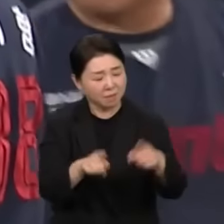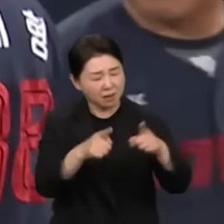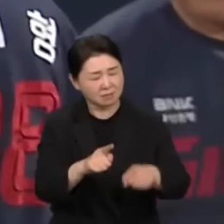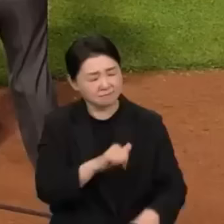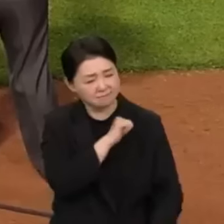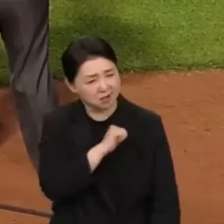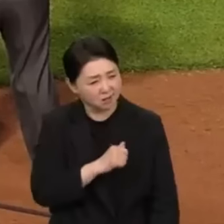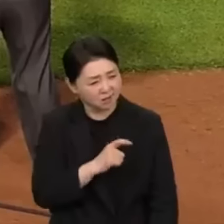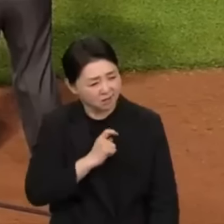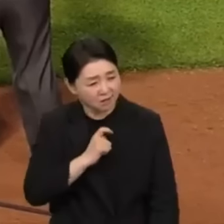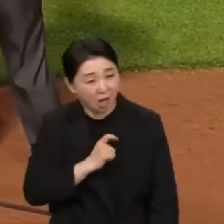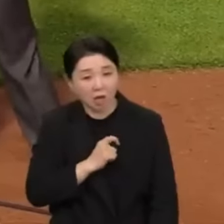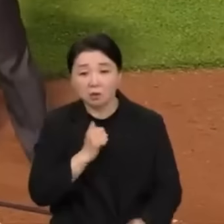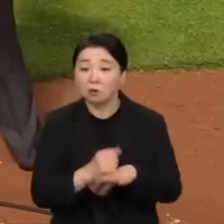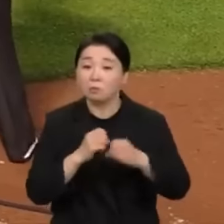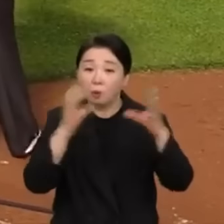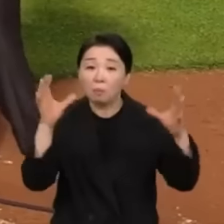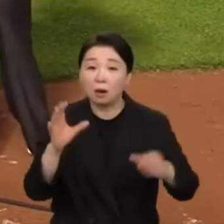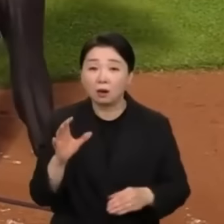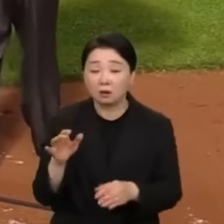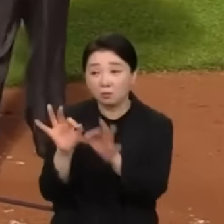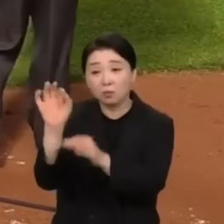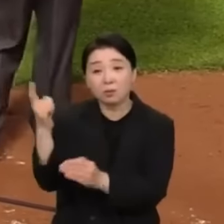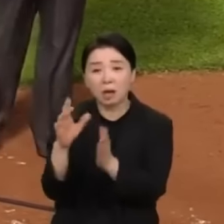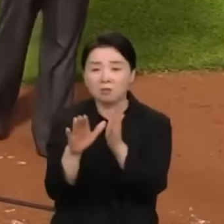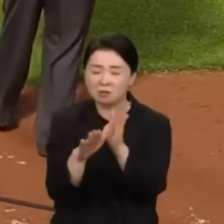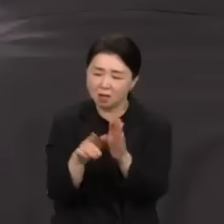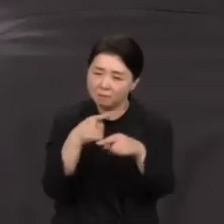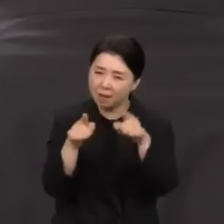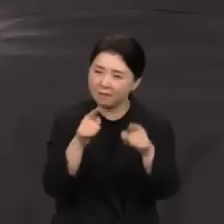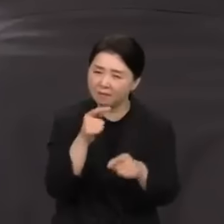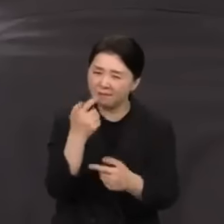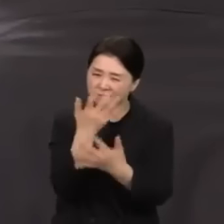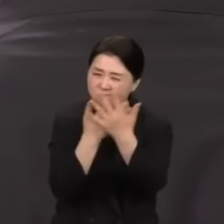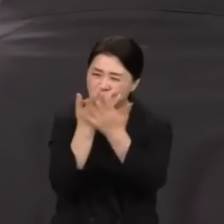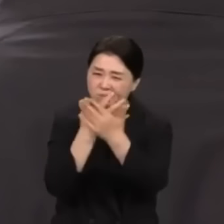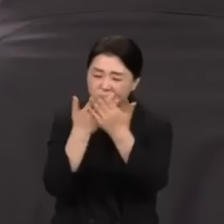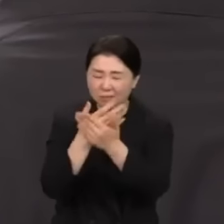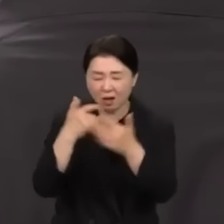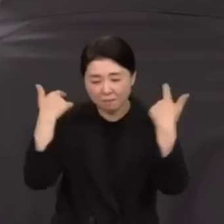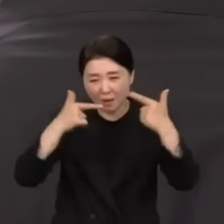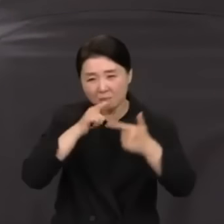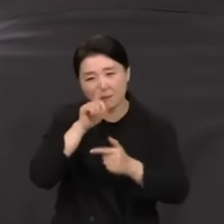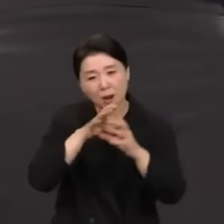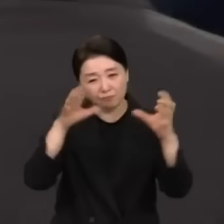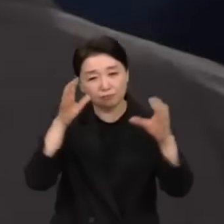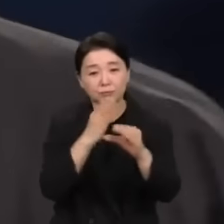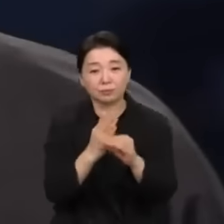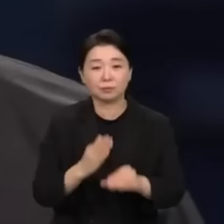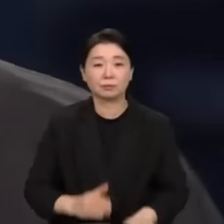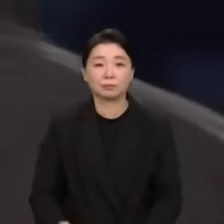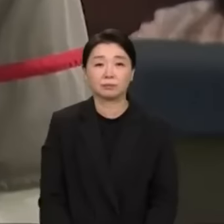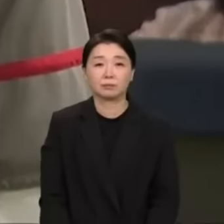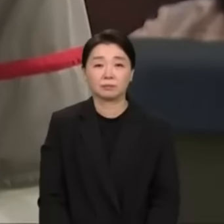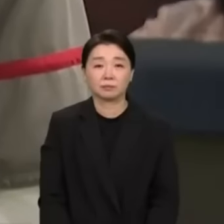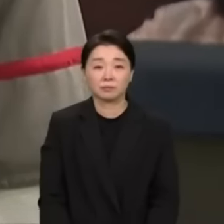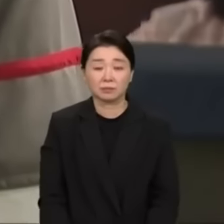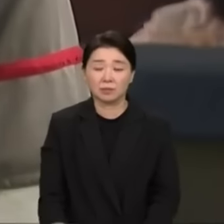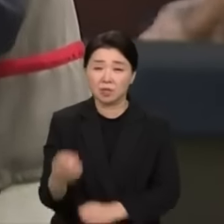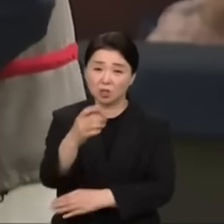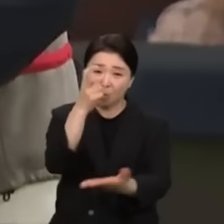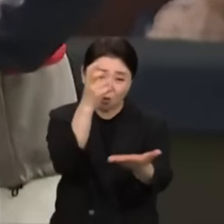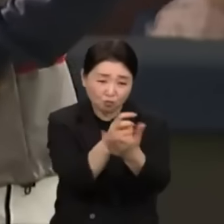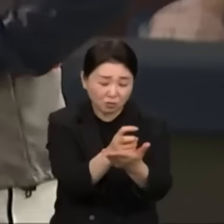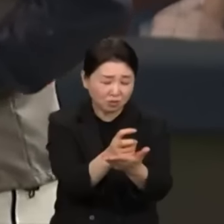겁니다. 최근 프로야구에선 이런 석연찮은 판정이 하루가 멀다 하고 논란을 부르고 있습니다. 기본 규칙을